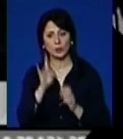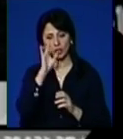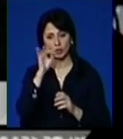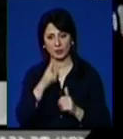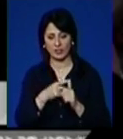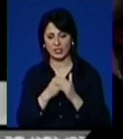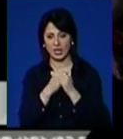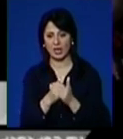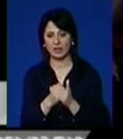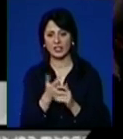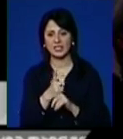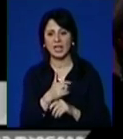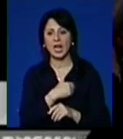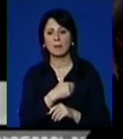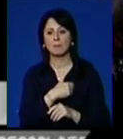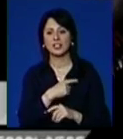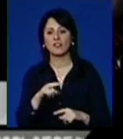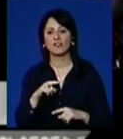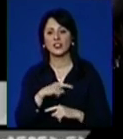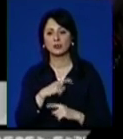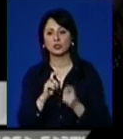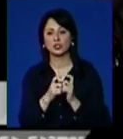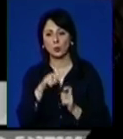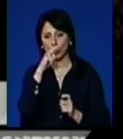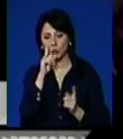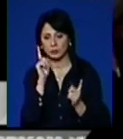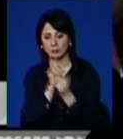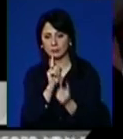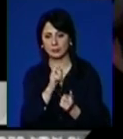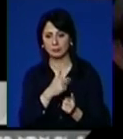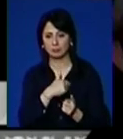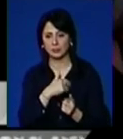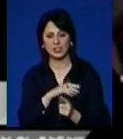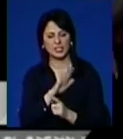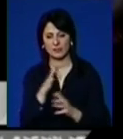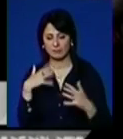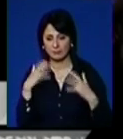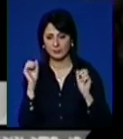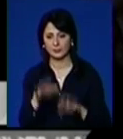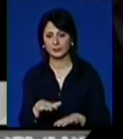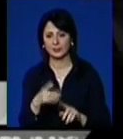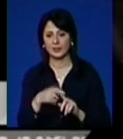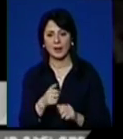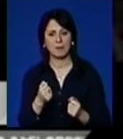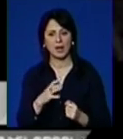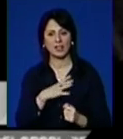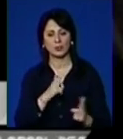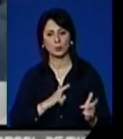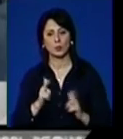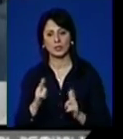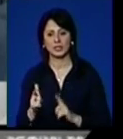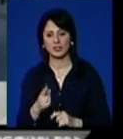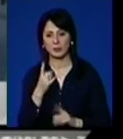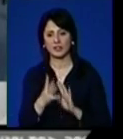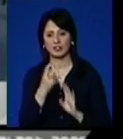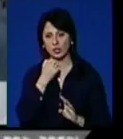ჩემპიონატის გასახელებენ. ძალიან მინდოდა თან ფინალში რუსთან ჭიდაობა. რავი, ყველაფერი ჩავდე და სხვათაშორის მაგრად ვიყავით მომზადებულები.